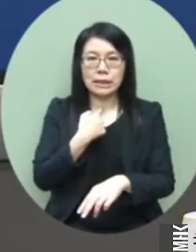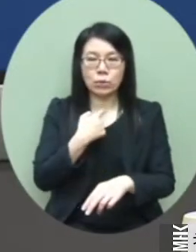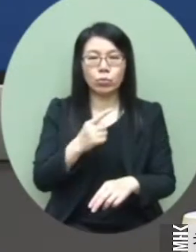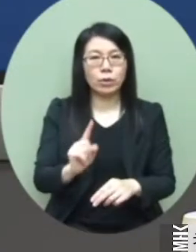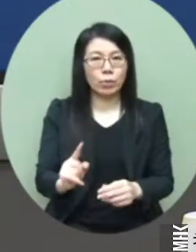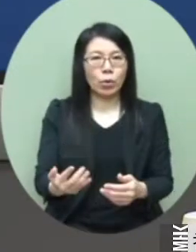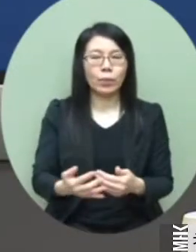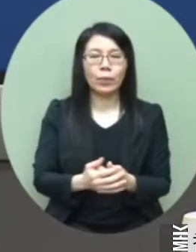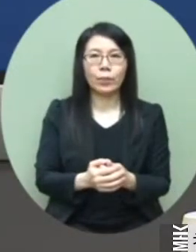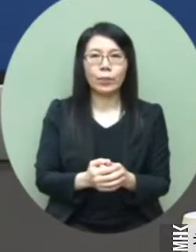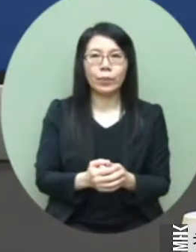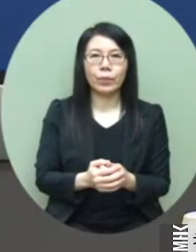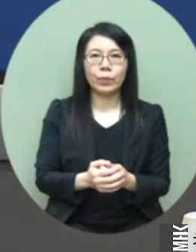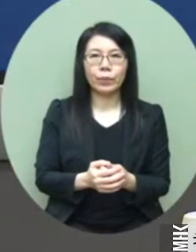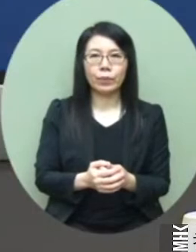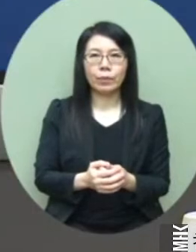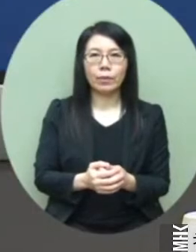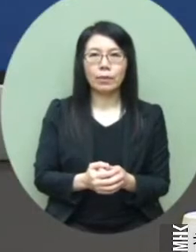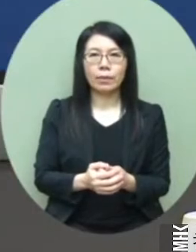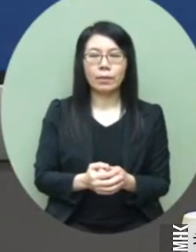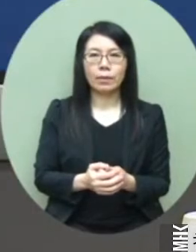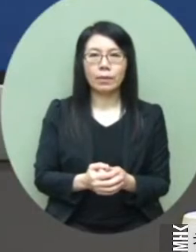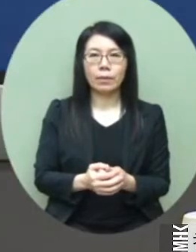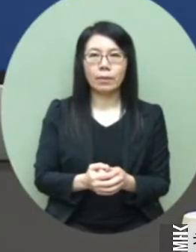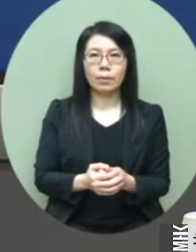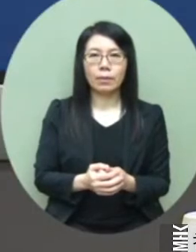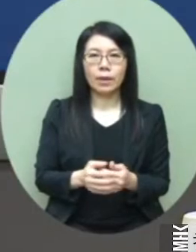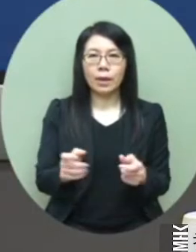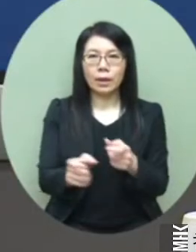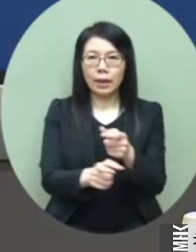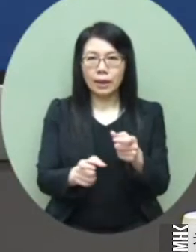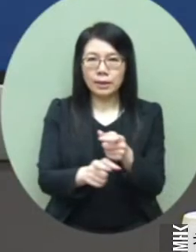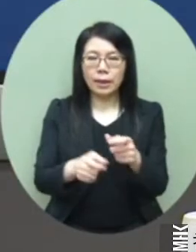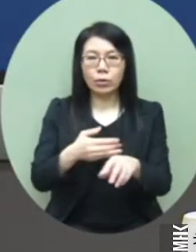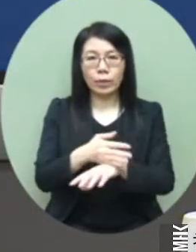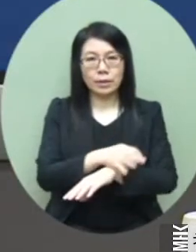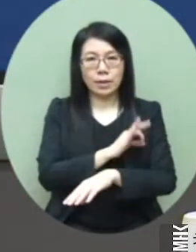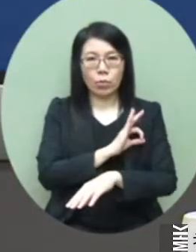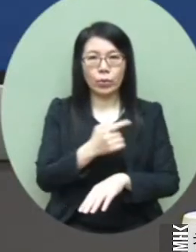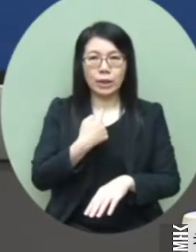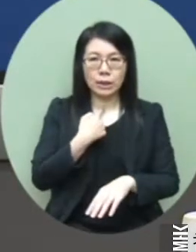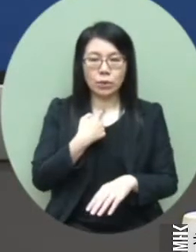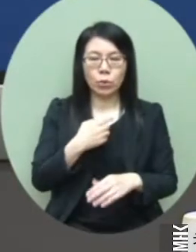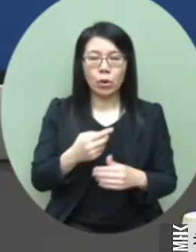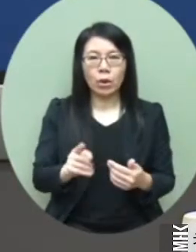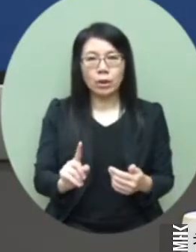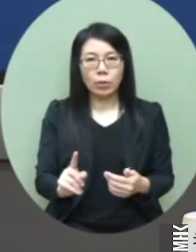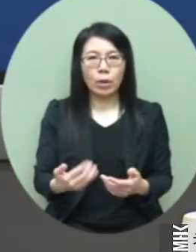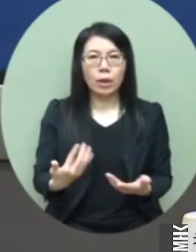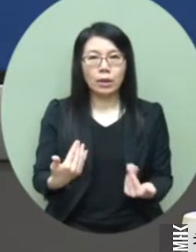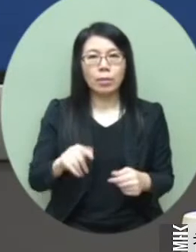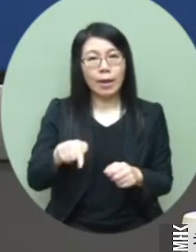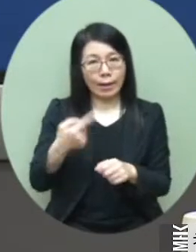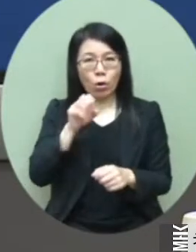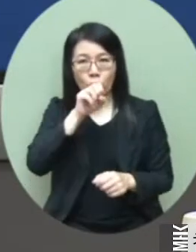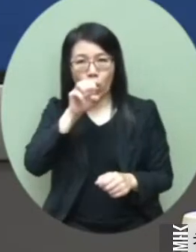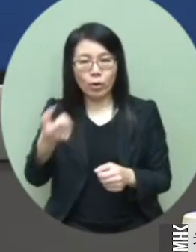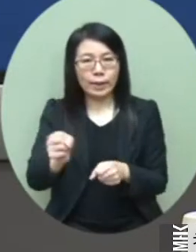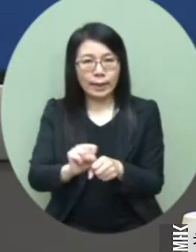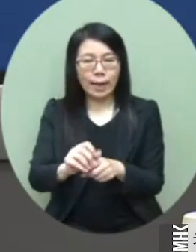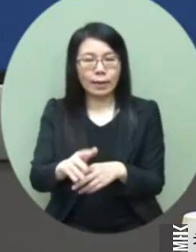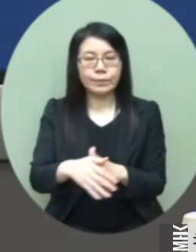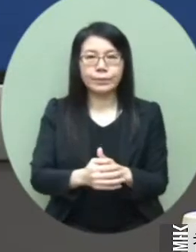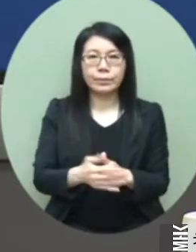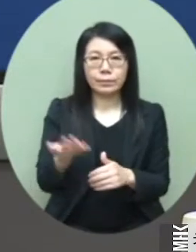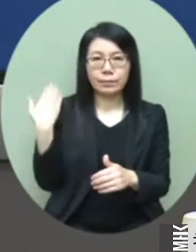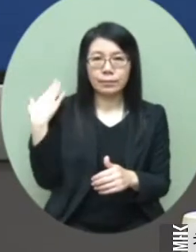嚇。就講開呢個經濟同埋社會嘅需要咧，我都係想題外話講一樣嘢，就